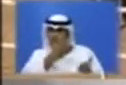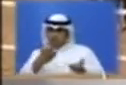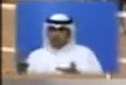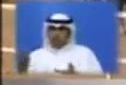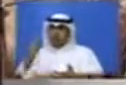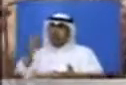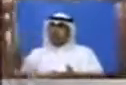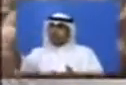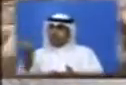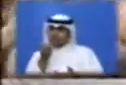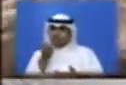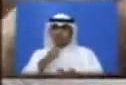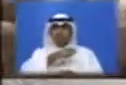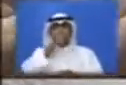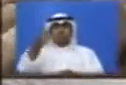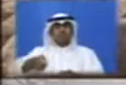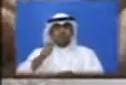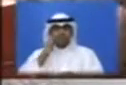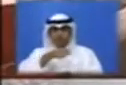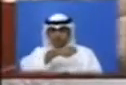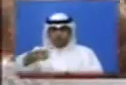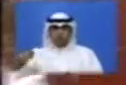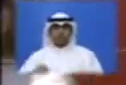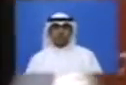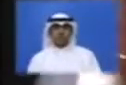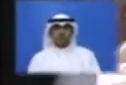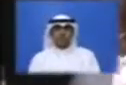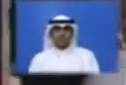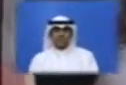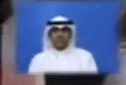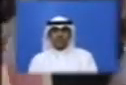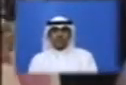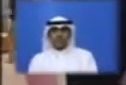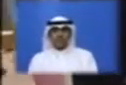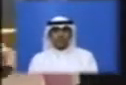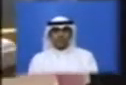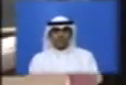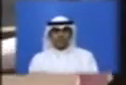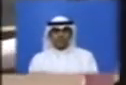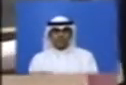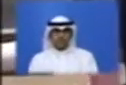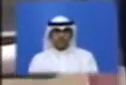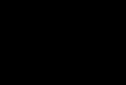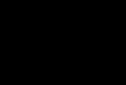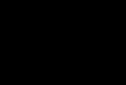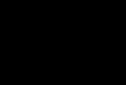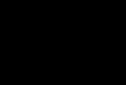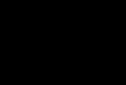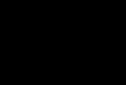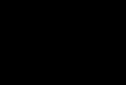الأضحية من الخارج ونقلها إلى المسلخ. عبد الرحمن المري، تلفزيون دولة الكويت.